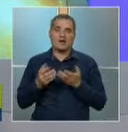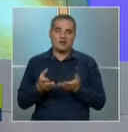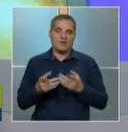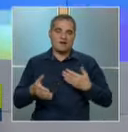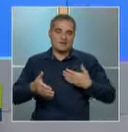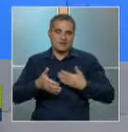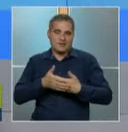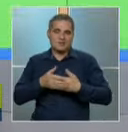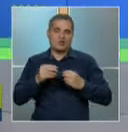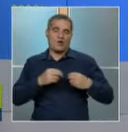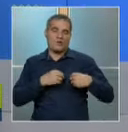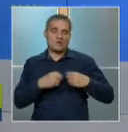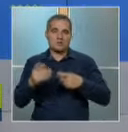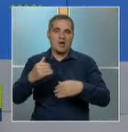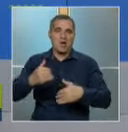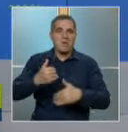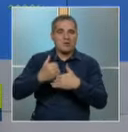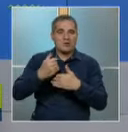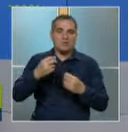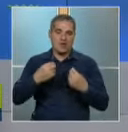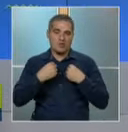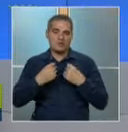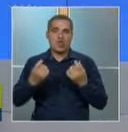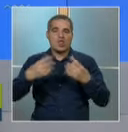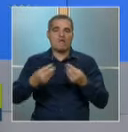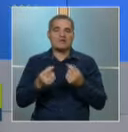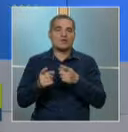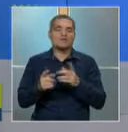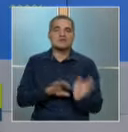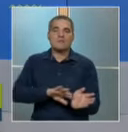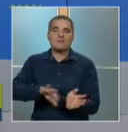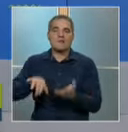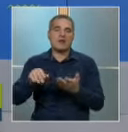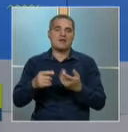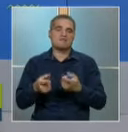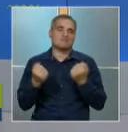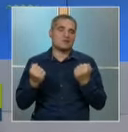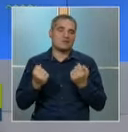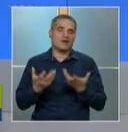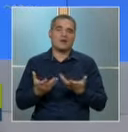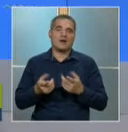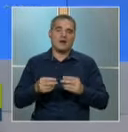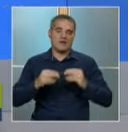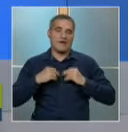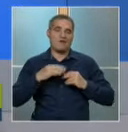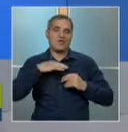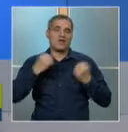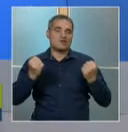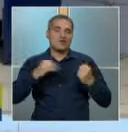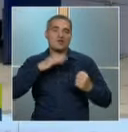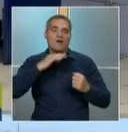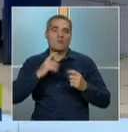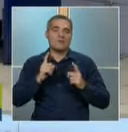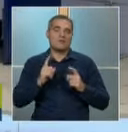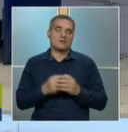до нас, да усещаме тяхната подкрепа, да ни учат на нови неща, които те са преминали вече през тях и да ни дават житейски опит, през който са